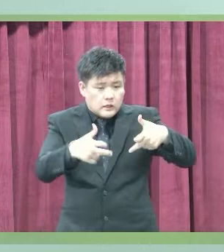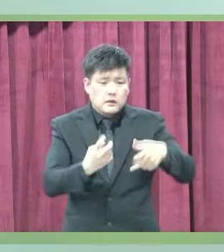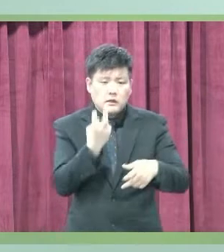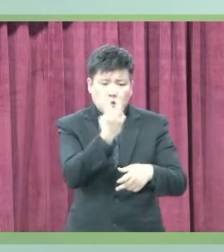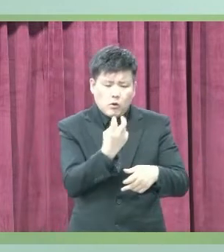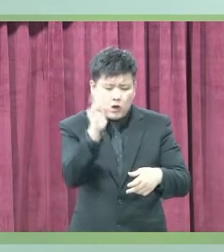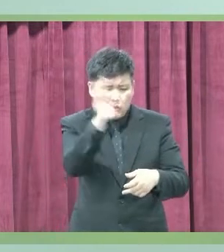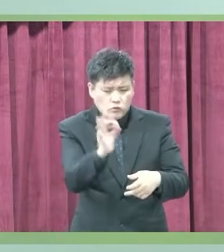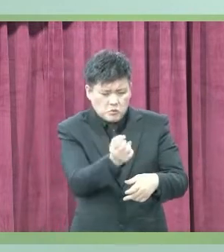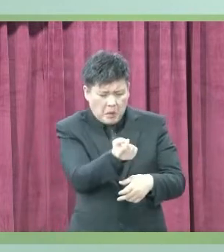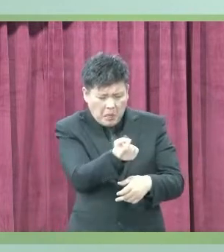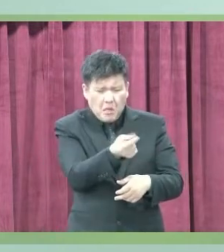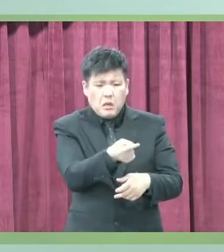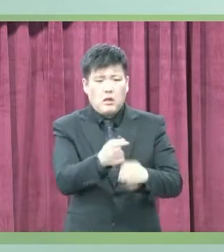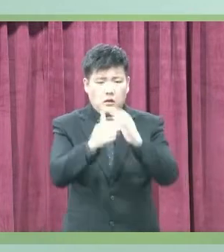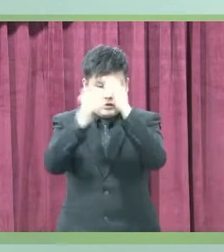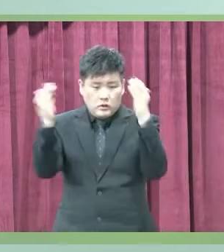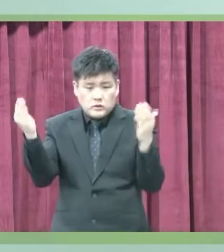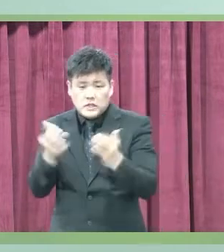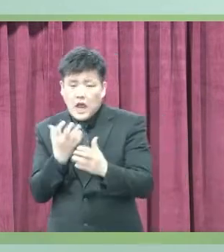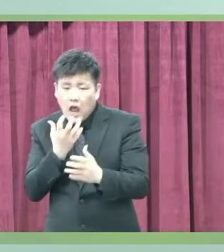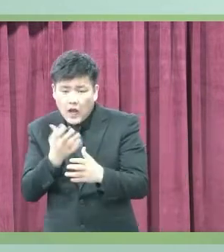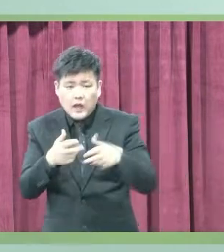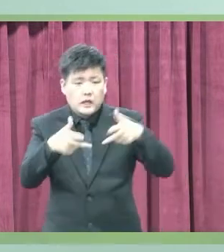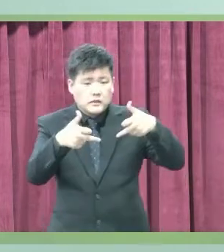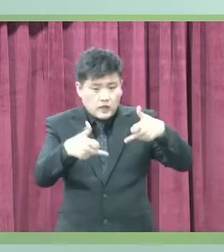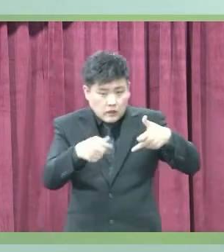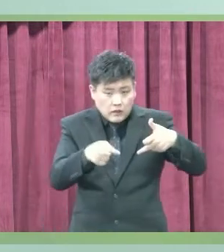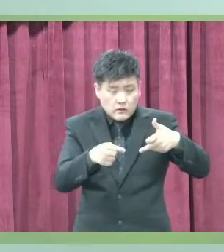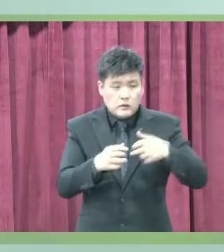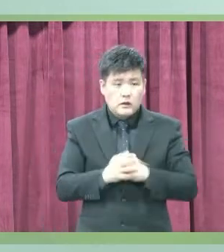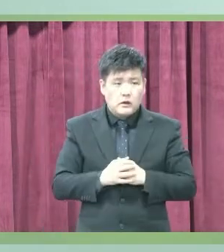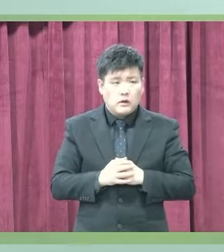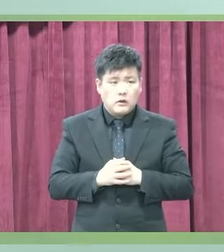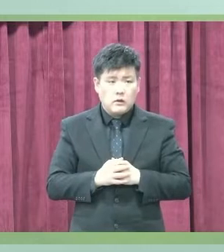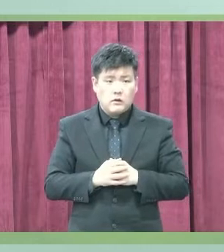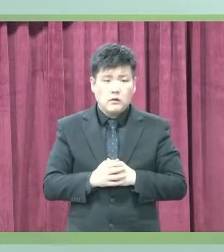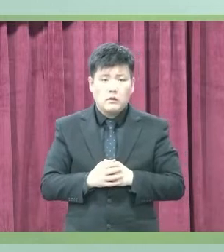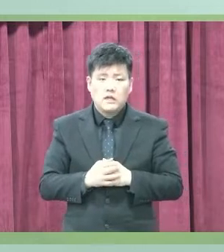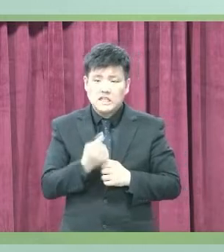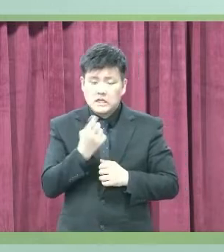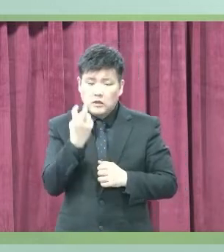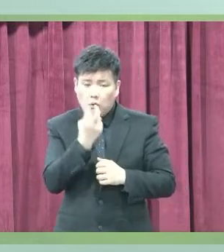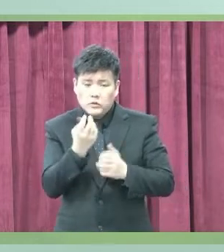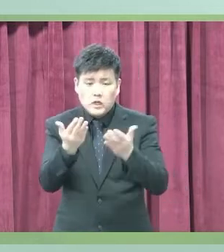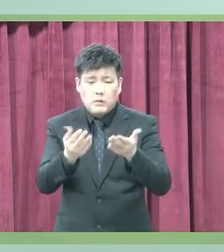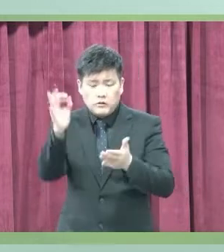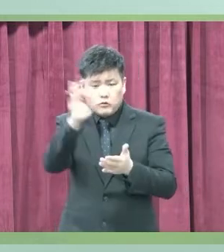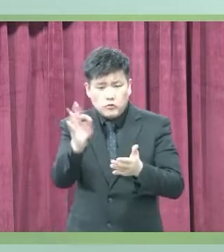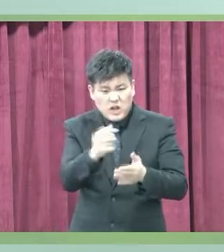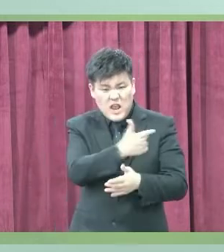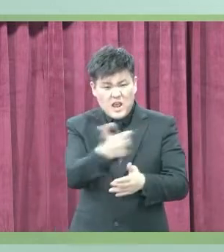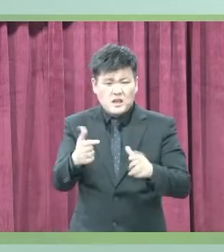이렇게 보이고 있고, 전체 인구와 장애인 모두 상승의 폭이 그렇게 크지는 않습니다. 하지만 7년 전에